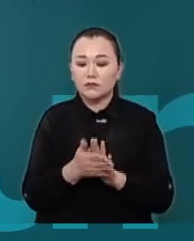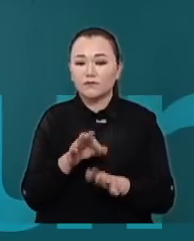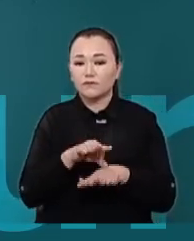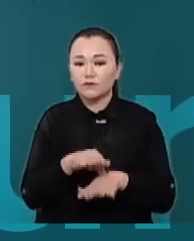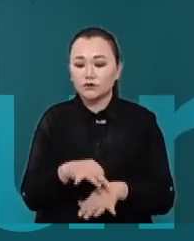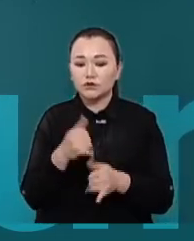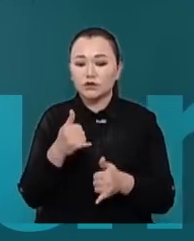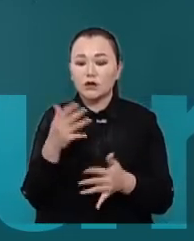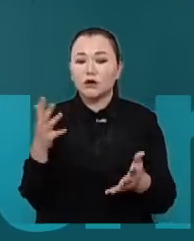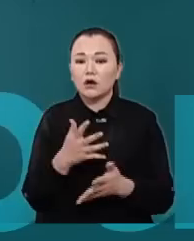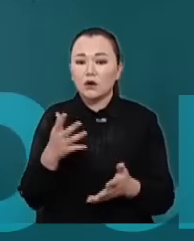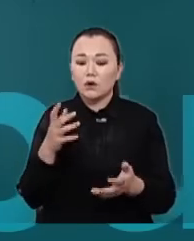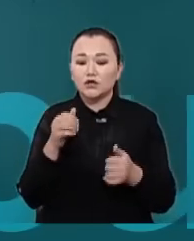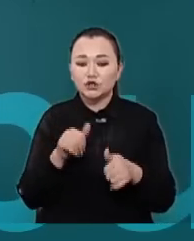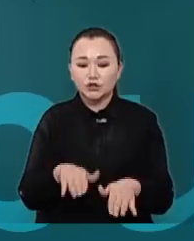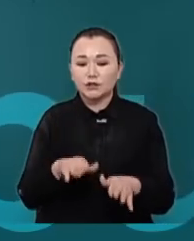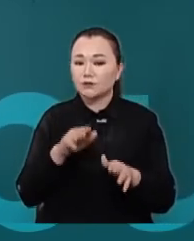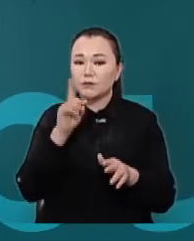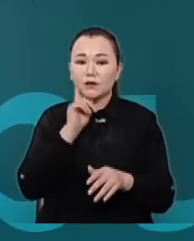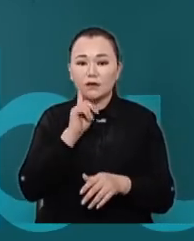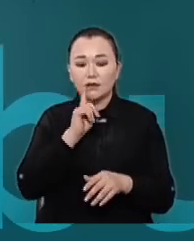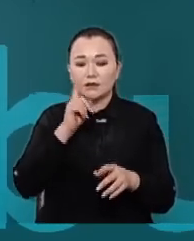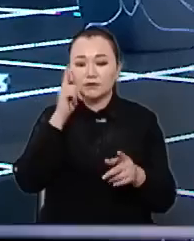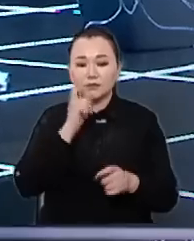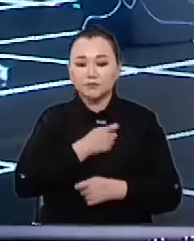әзірге қандай байламға келгендер белгісіз.